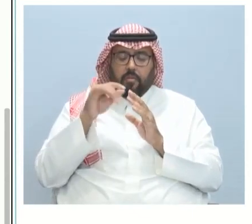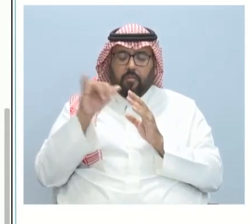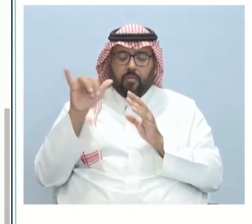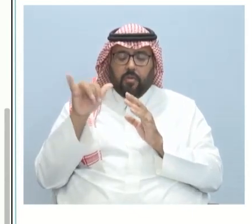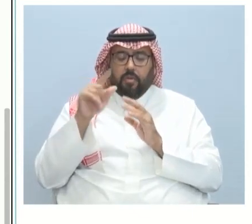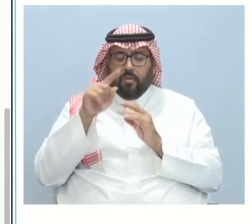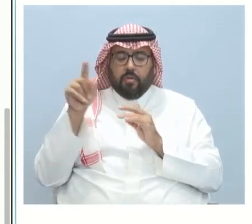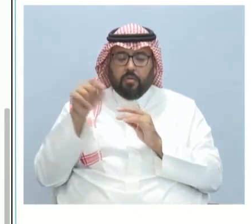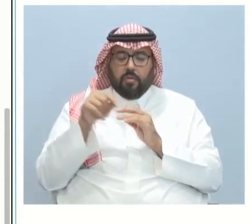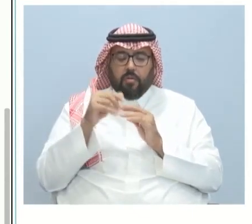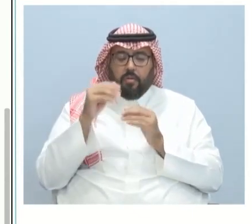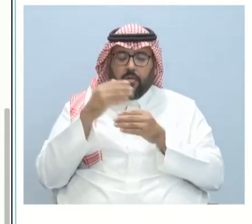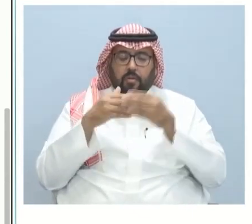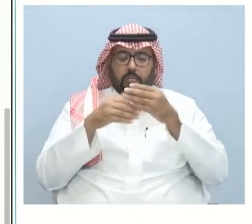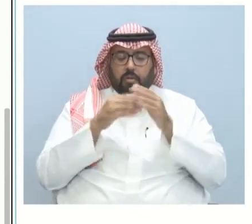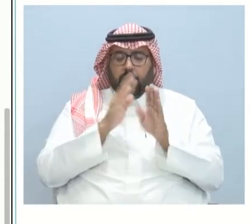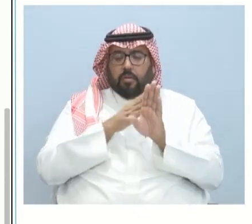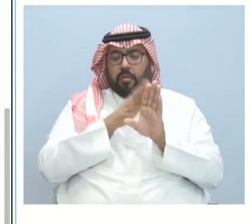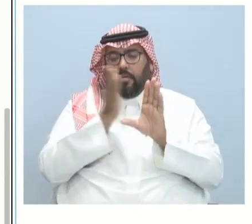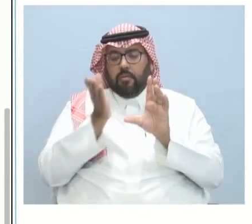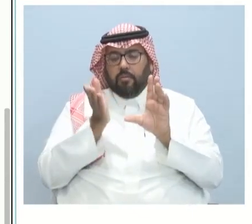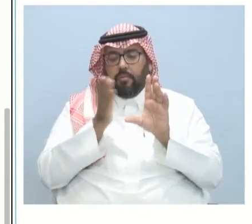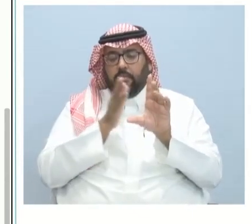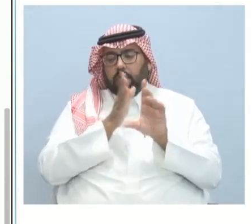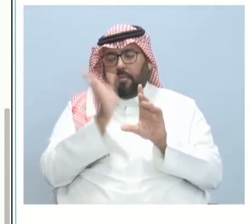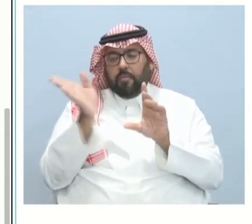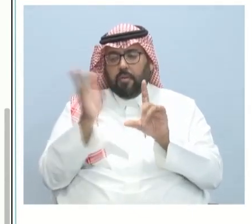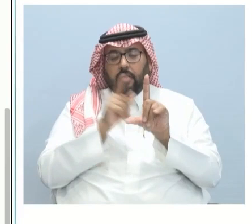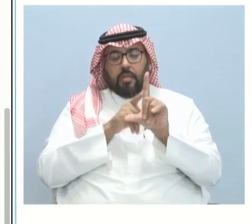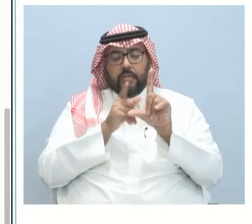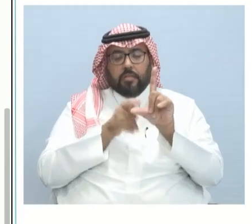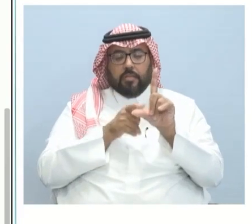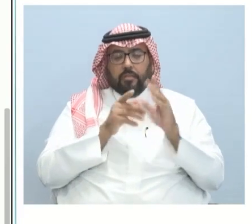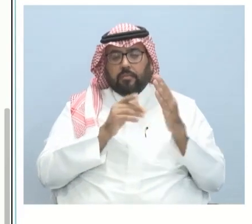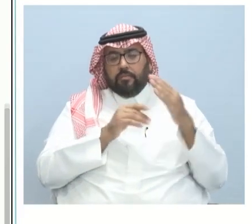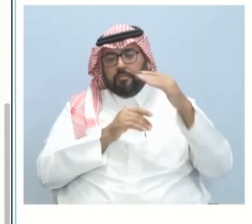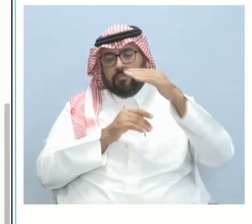ذلك لبنه عطف يمين 90